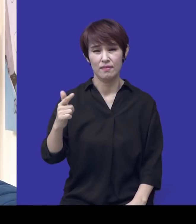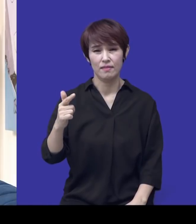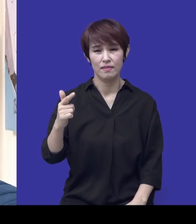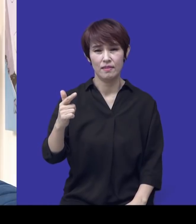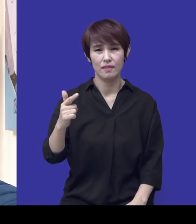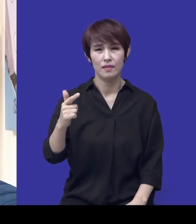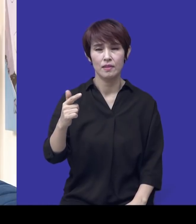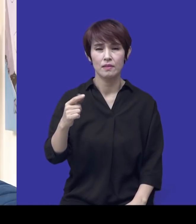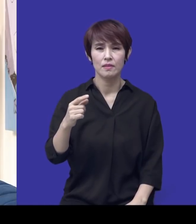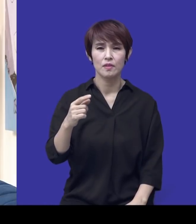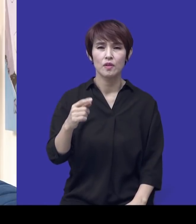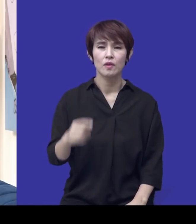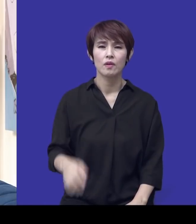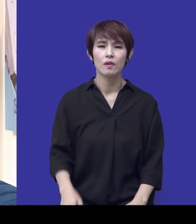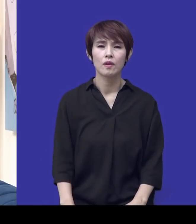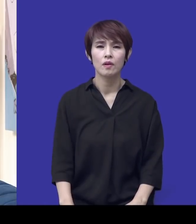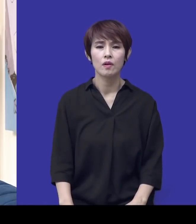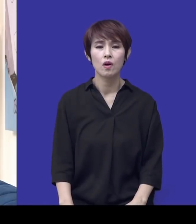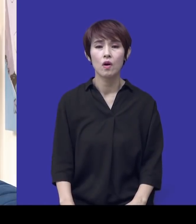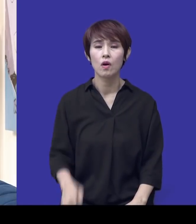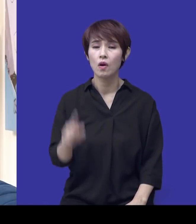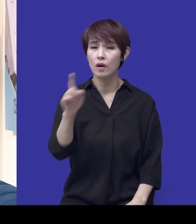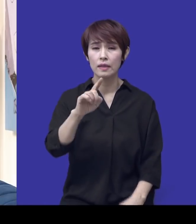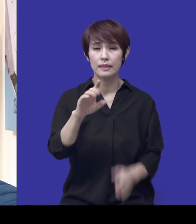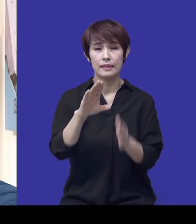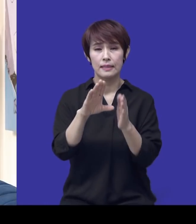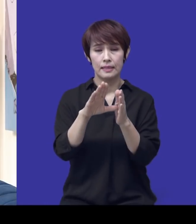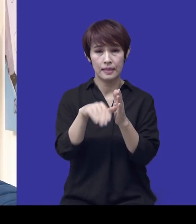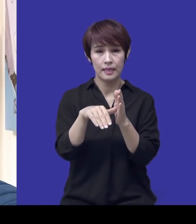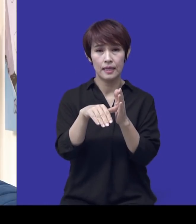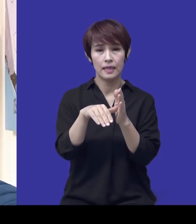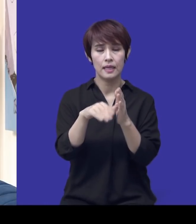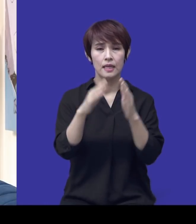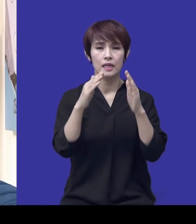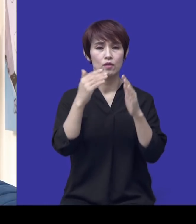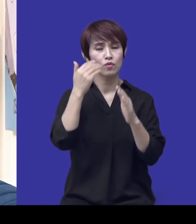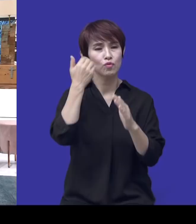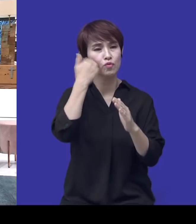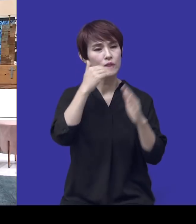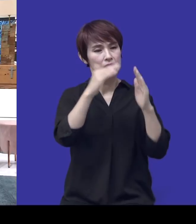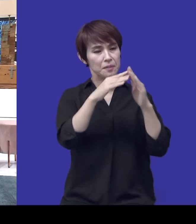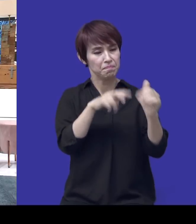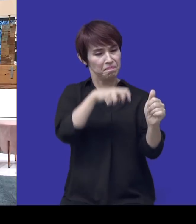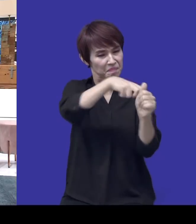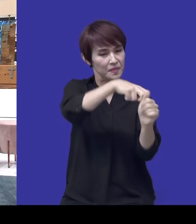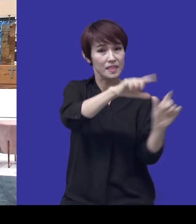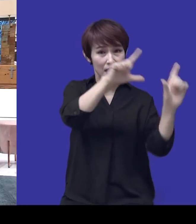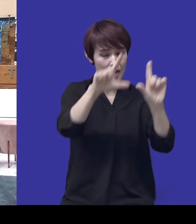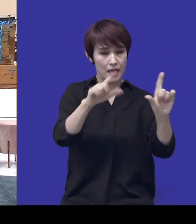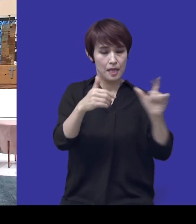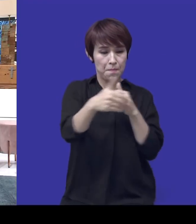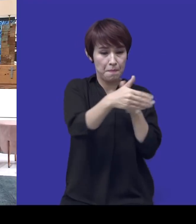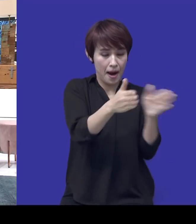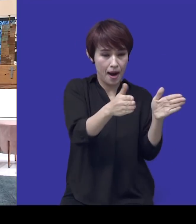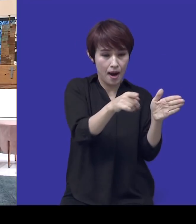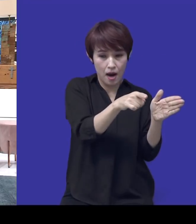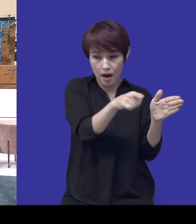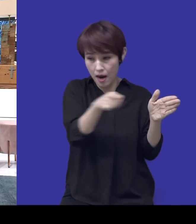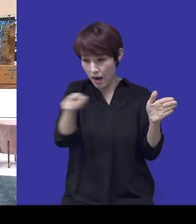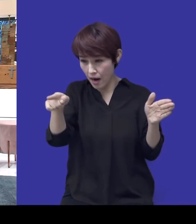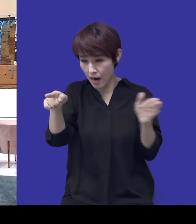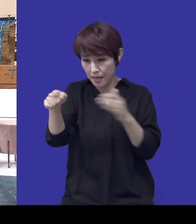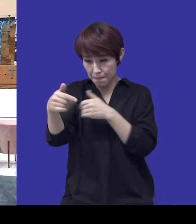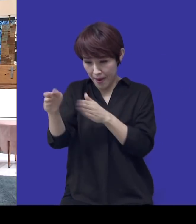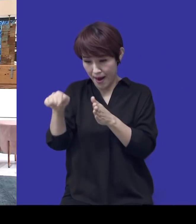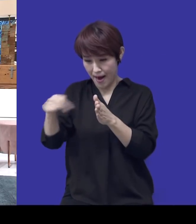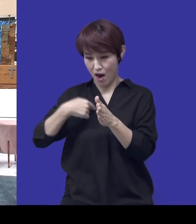이제 하루는 한 번은 홈스테이를 했었는데 이제 제 방이 끝에 있었고 계단을 올라가면 이제